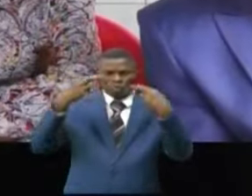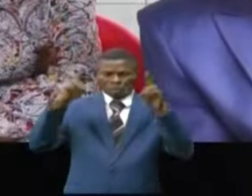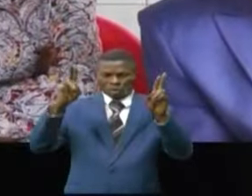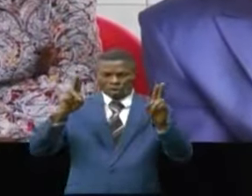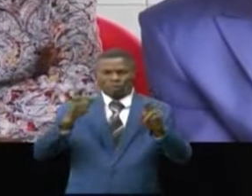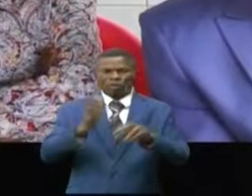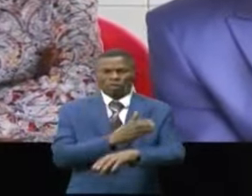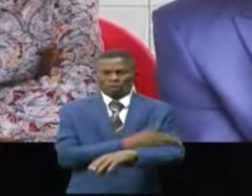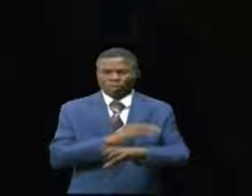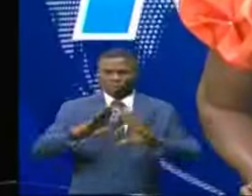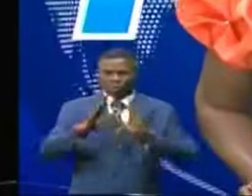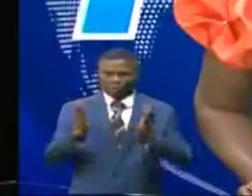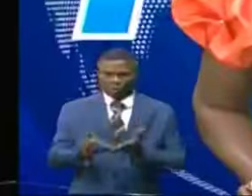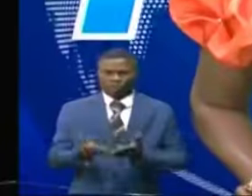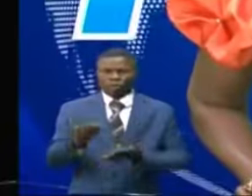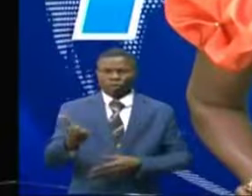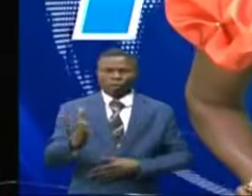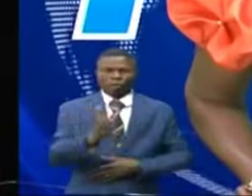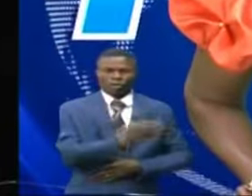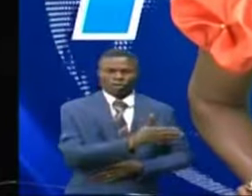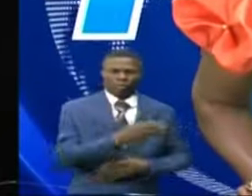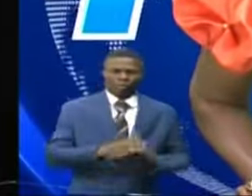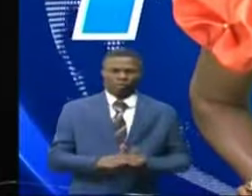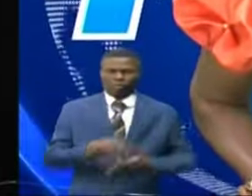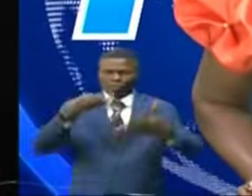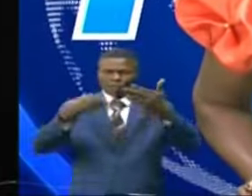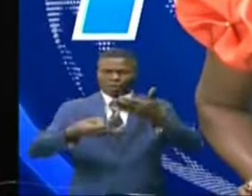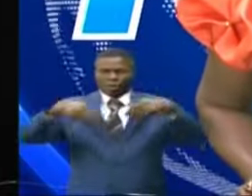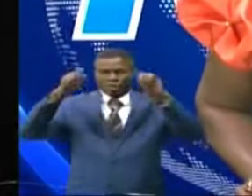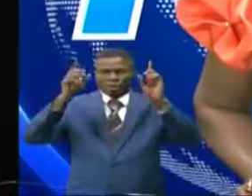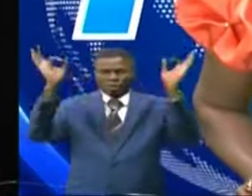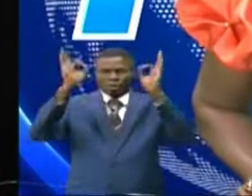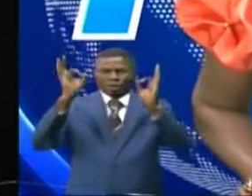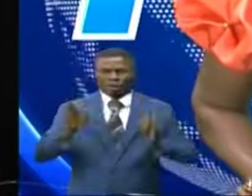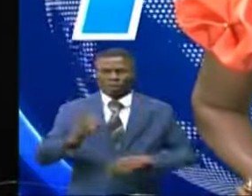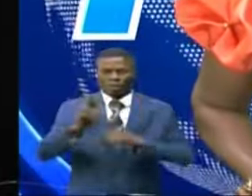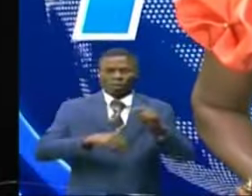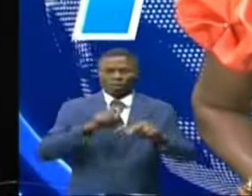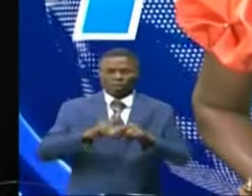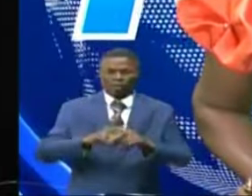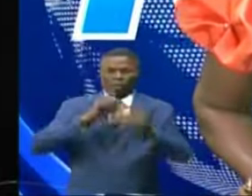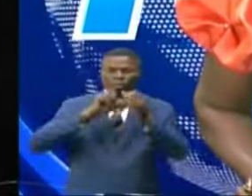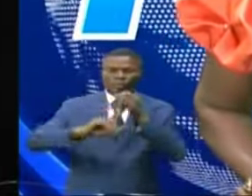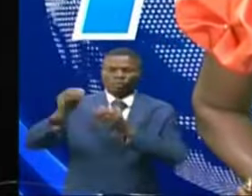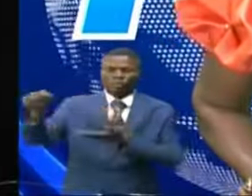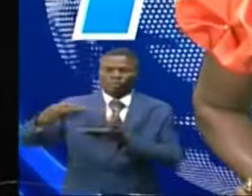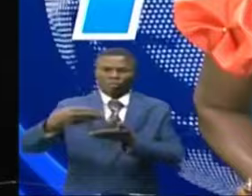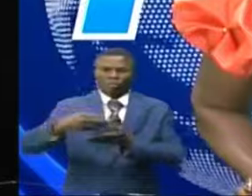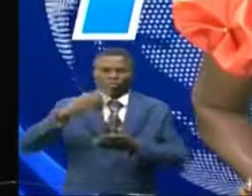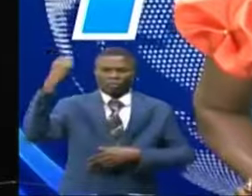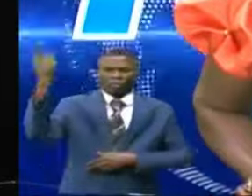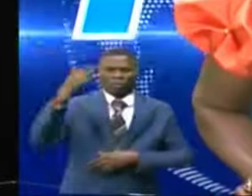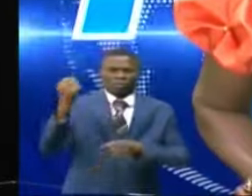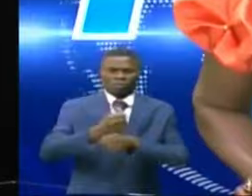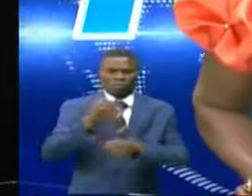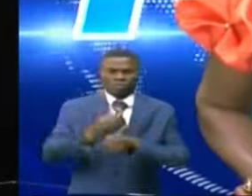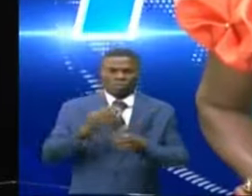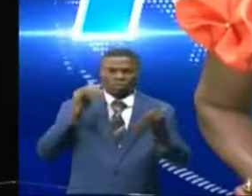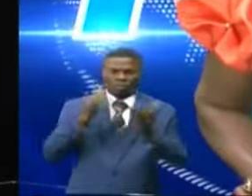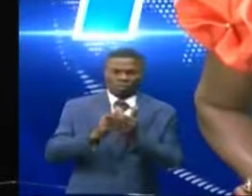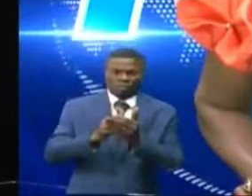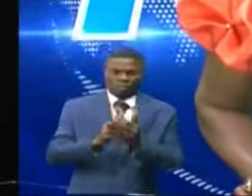pour améliorer l'avenir. La 7e édition du Forum national de mobilisation du monde de travail contre